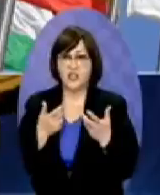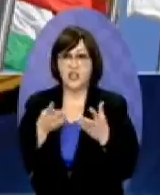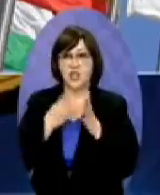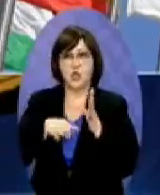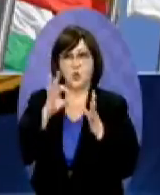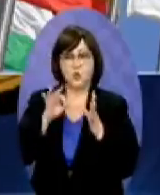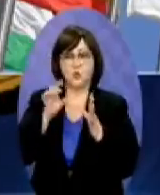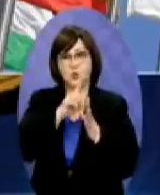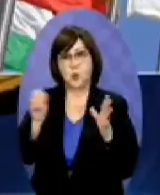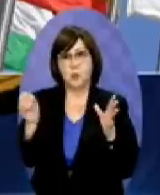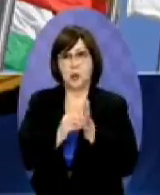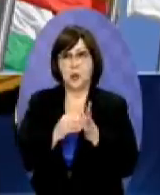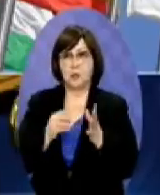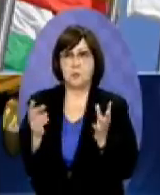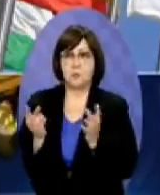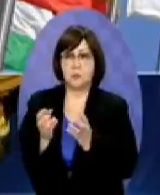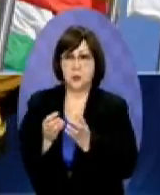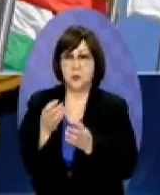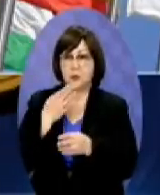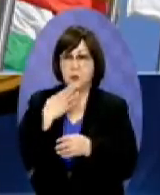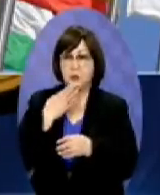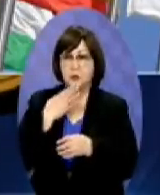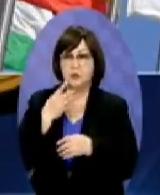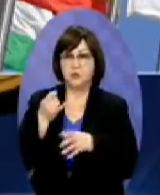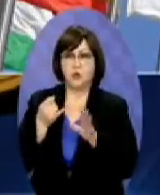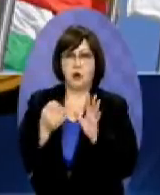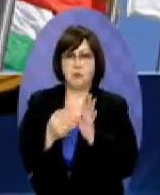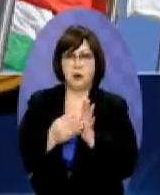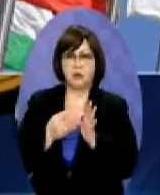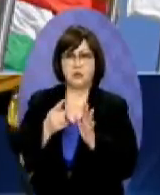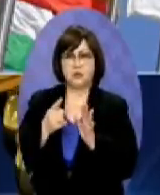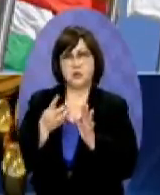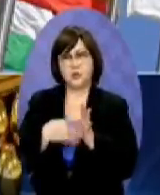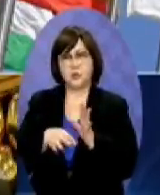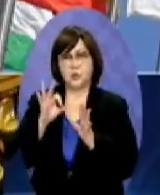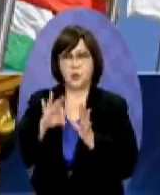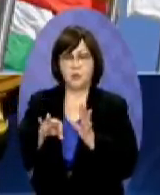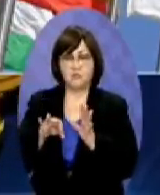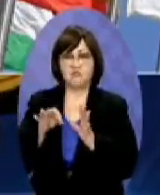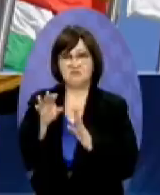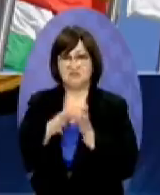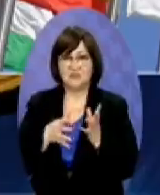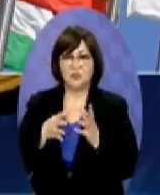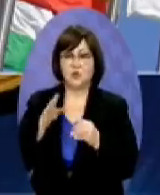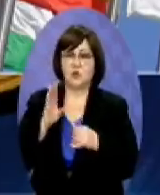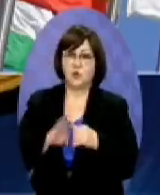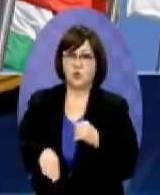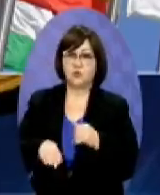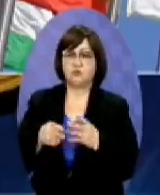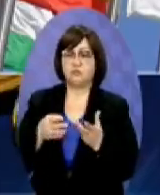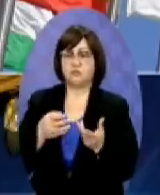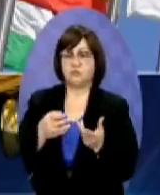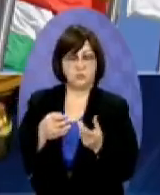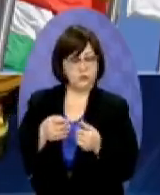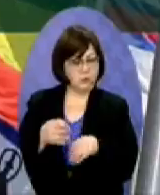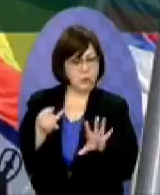хэлцэгчтэй. 6390 орчим хэл эрсдэлд орж үлдсэн 10% буюу 710-аад хэл аюулгүй